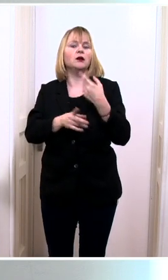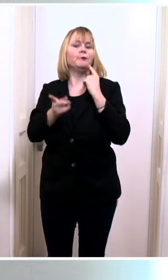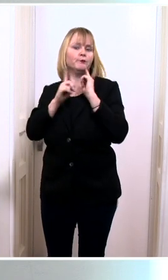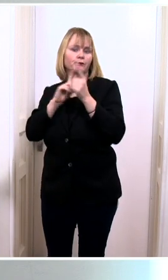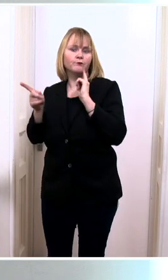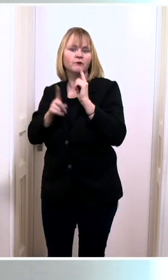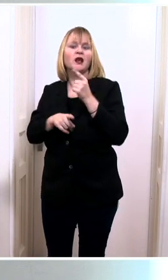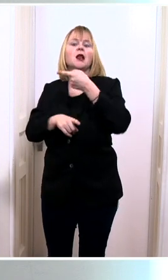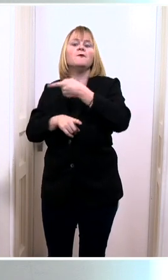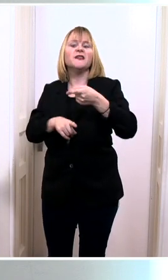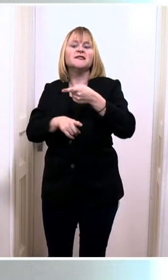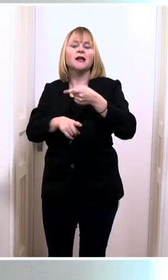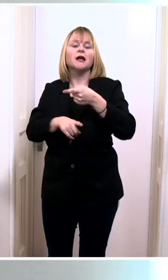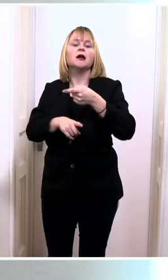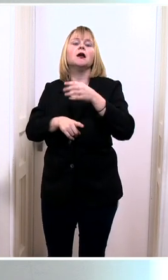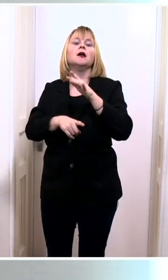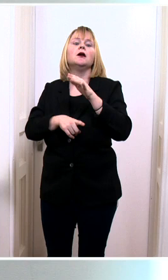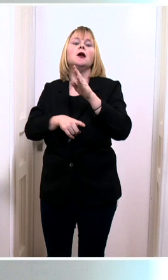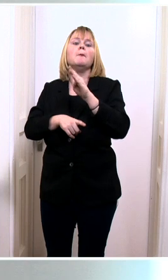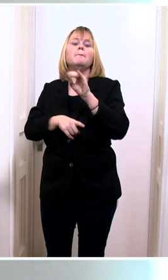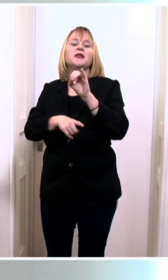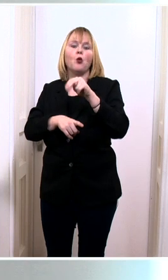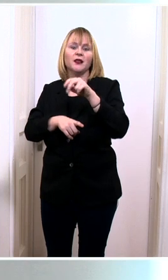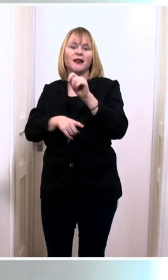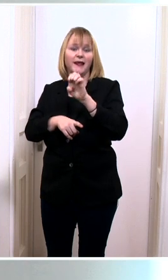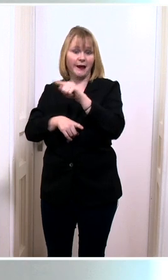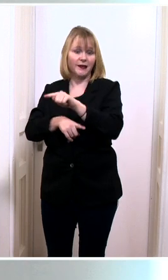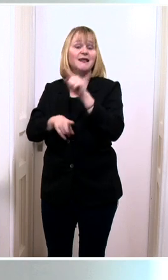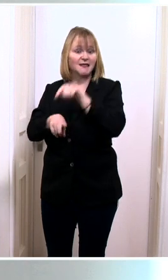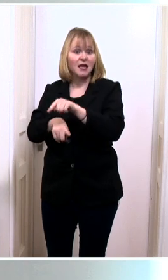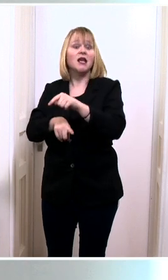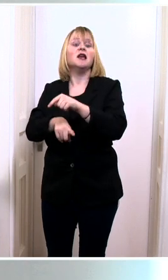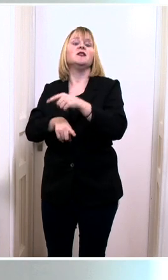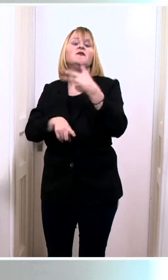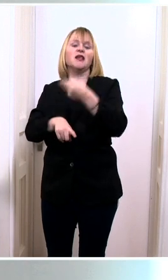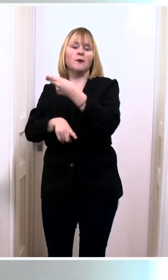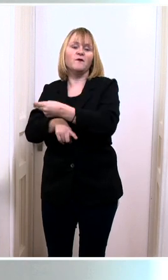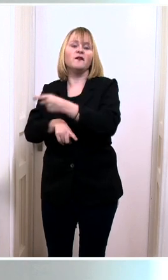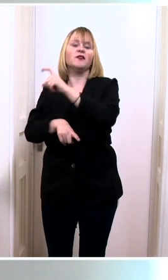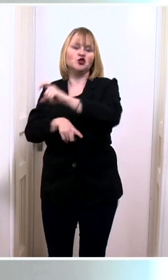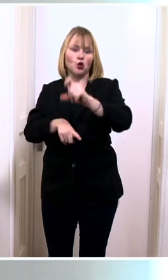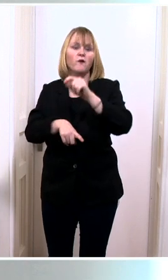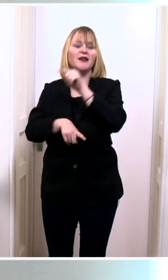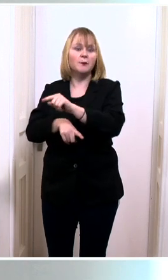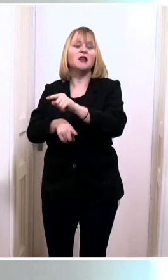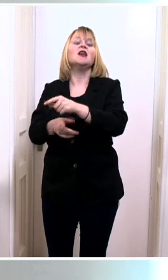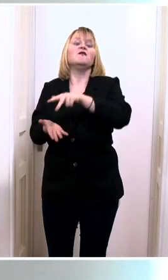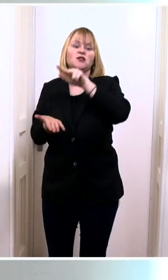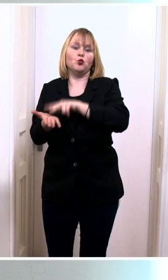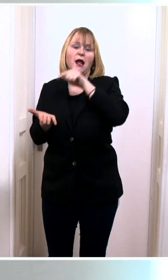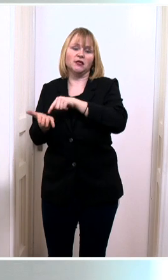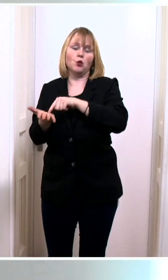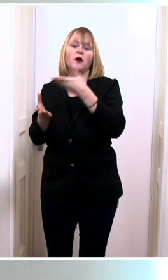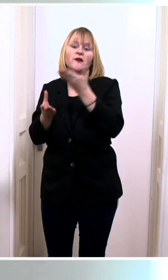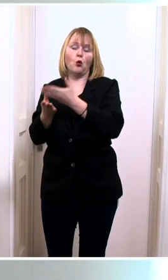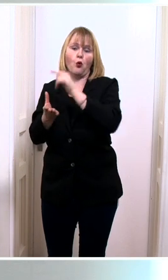Pfizer-BioNTech-Impfstoff. Nur da kennen wir sie, weil nur dieser Impfstoff ist zugelassen und nur für diesen Impfstoff gibt es die ganzen Zulassungsdokumente. Für